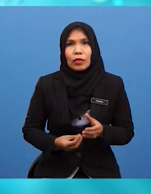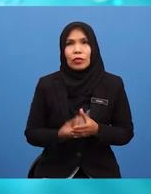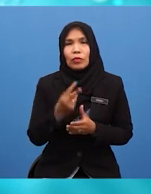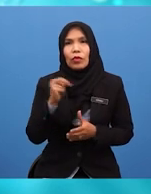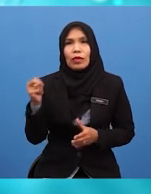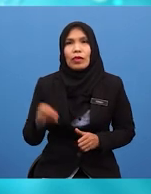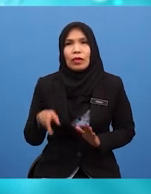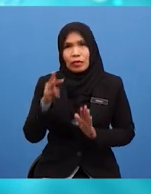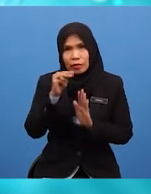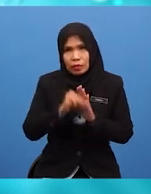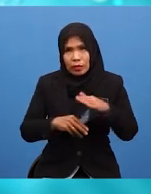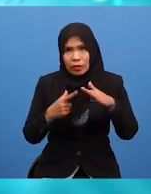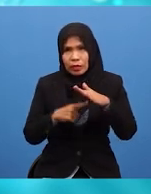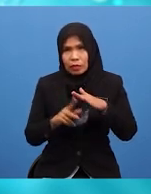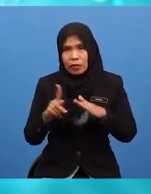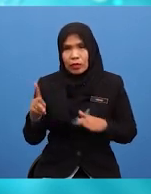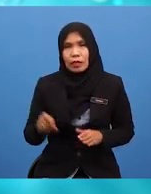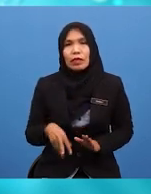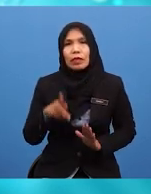Pertumbuhan melibatkan